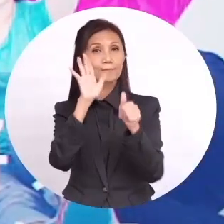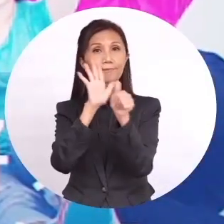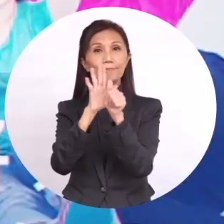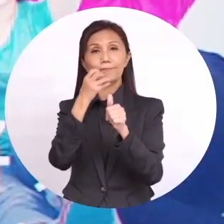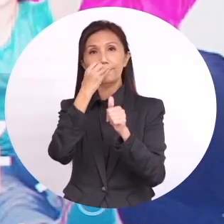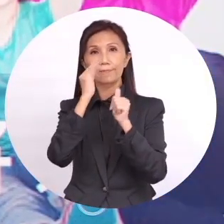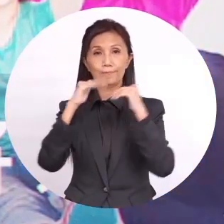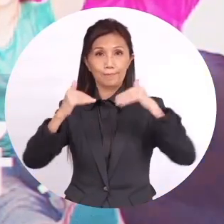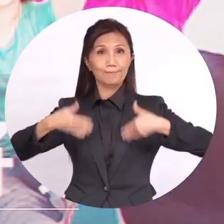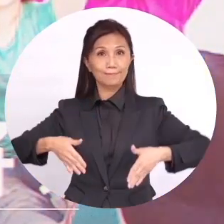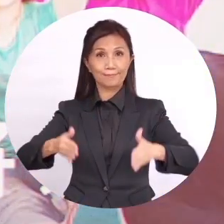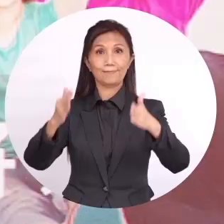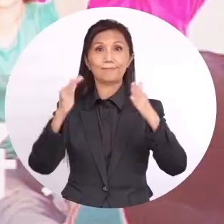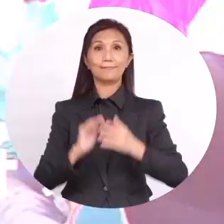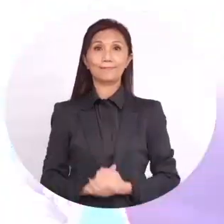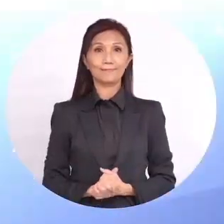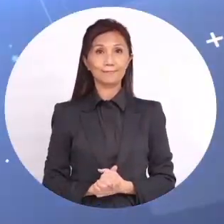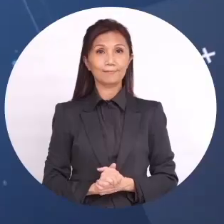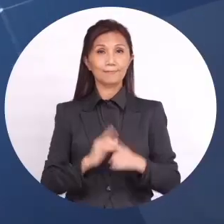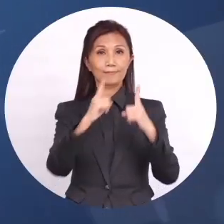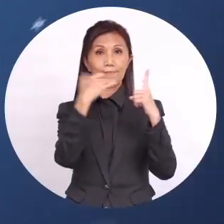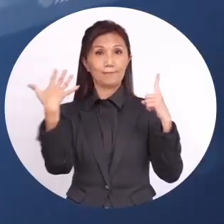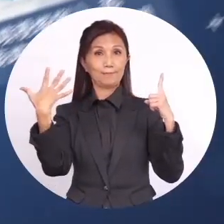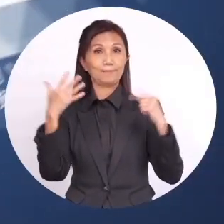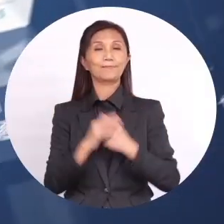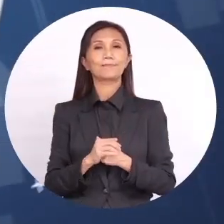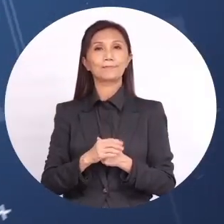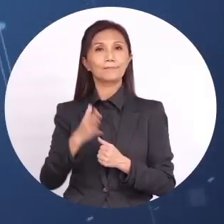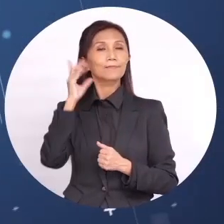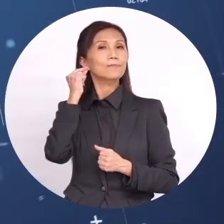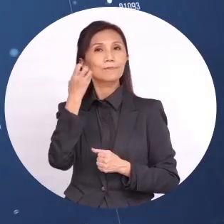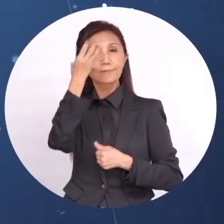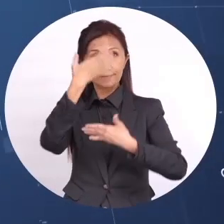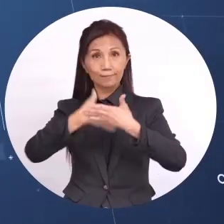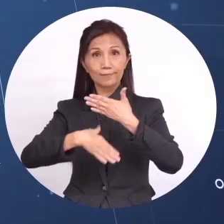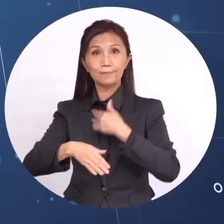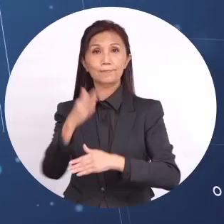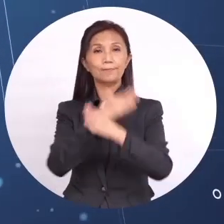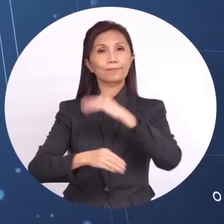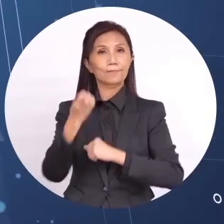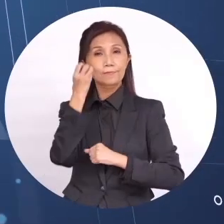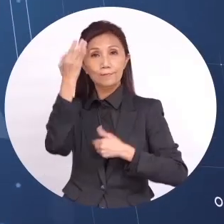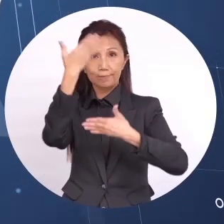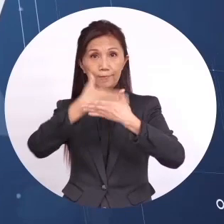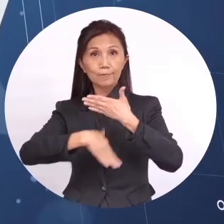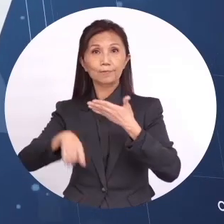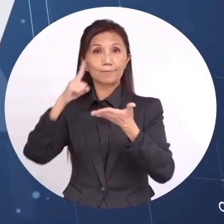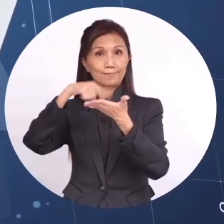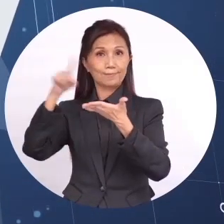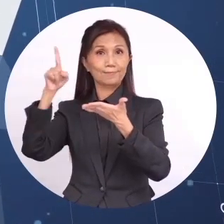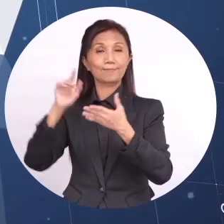港开拓这一条平等路。1995年性别歧视条例和残疾歧视条例获得通